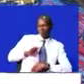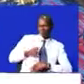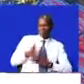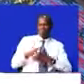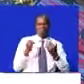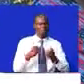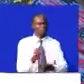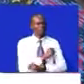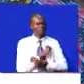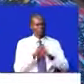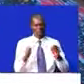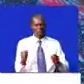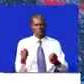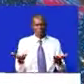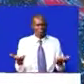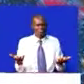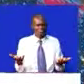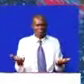wameshindwa.